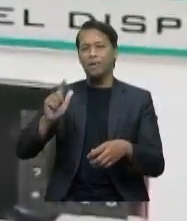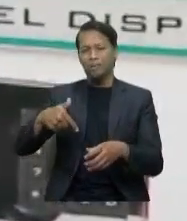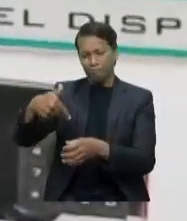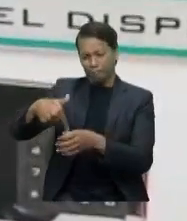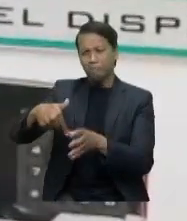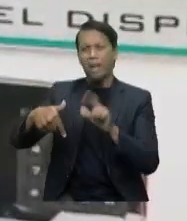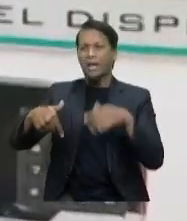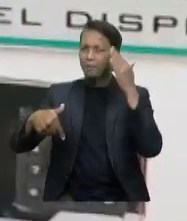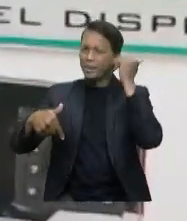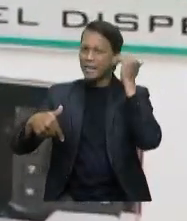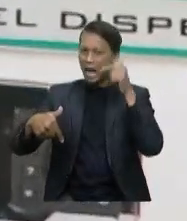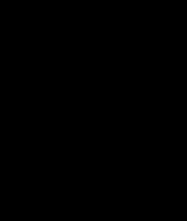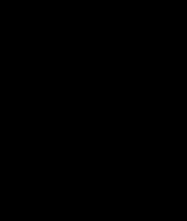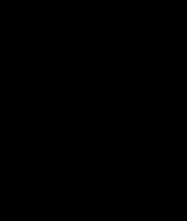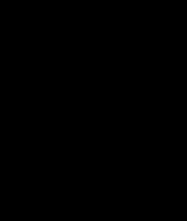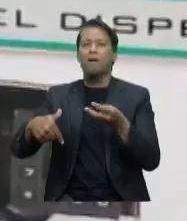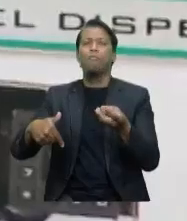aja. Untuk harga sementara,